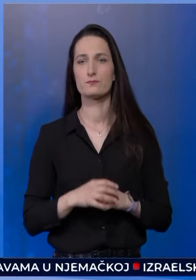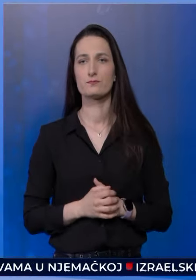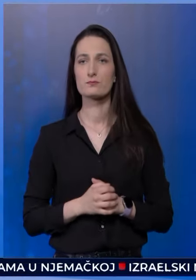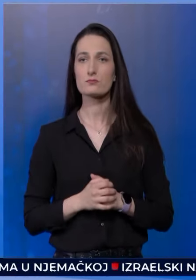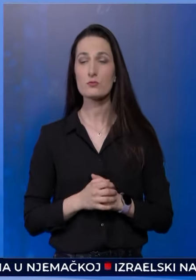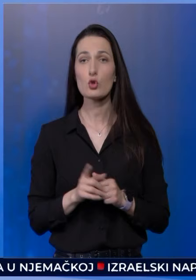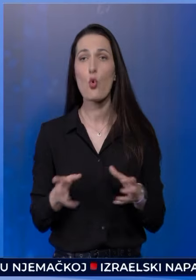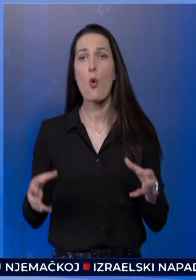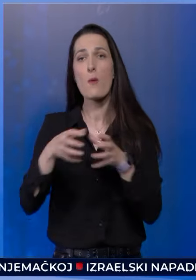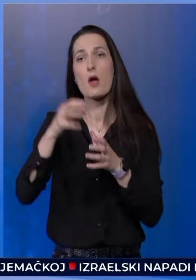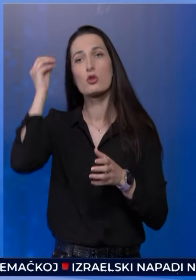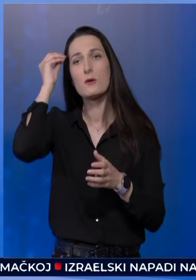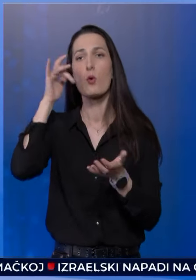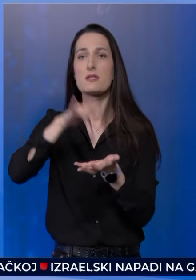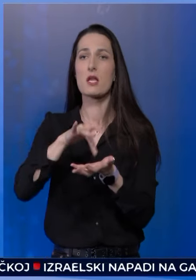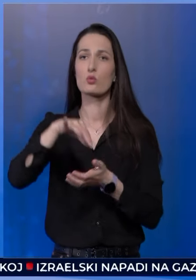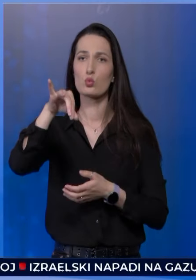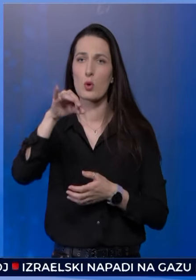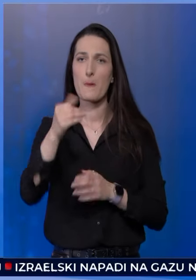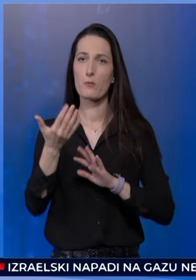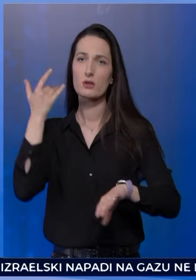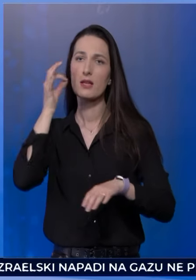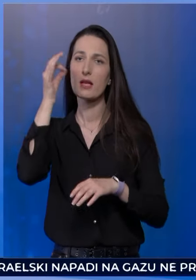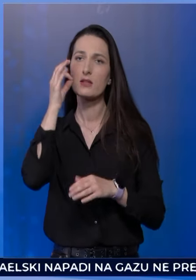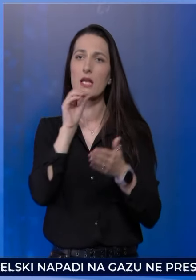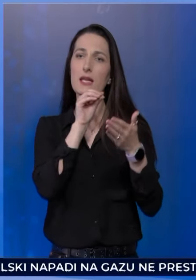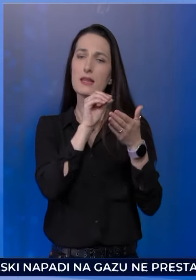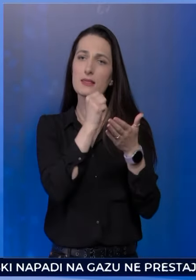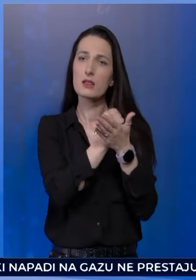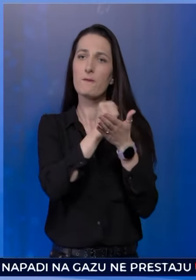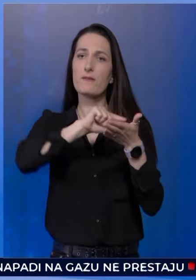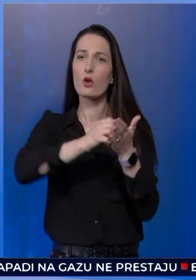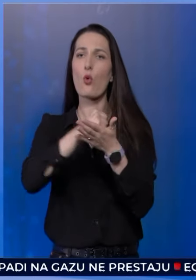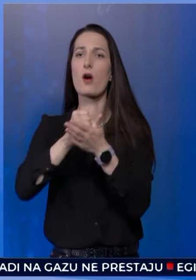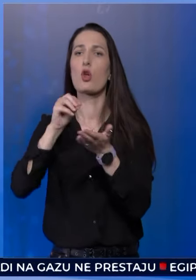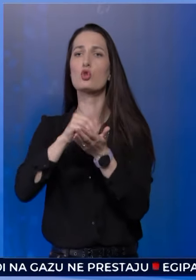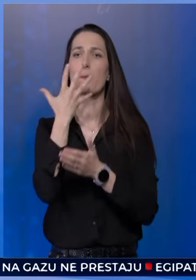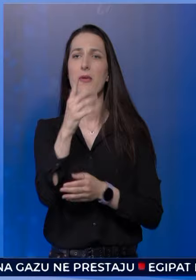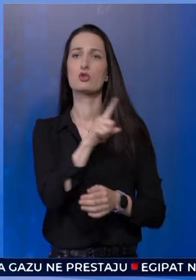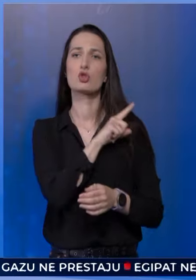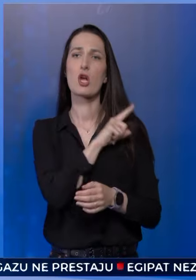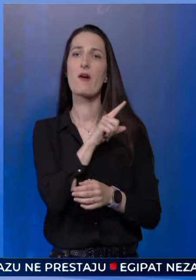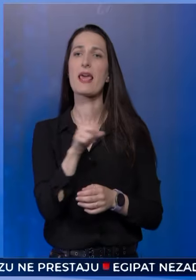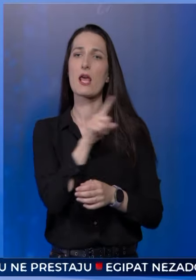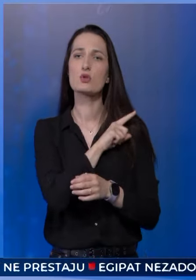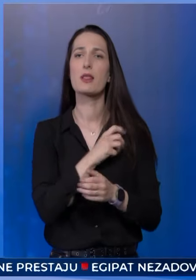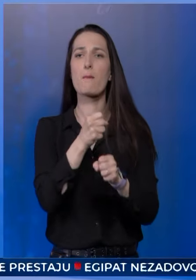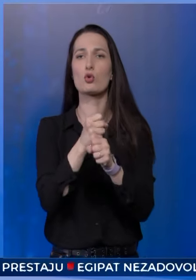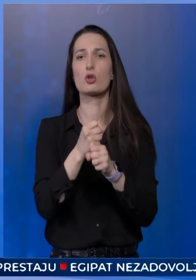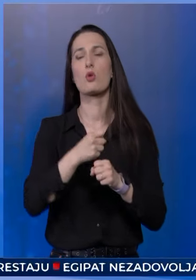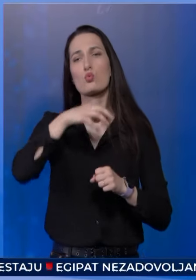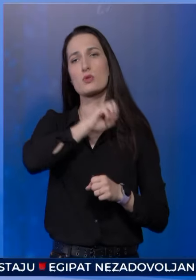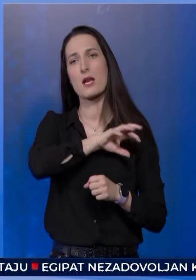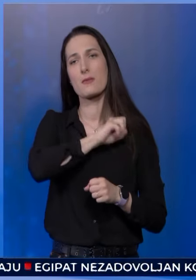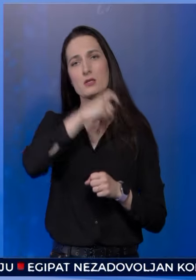U komemorativnom centru u Tuzli proteklih dana identifikovano je još 5 žrtava genocida počinjenog u Srebrenici u